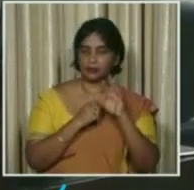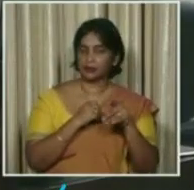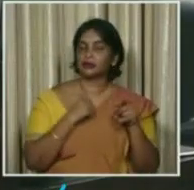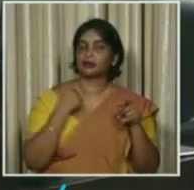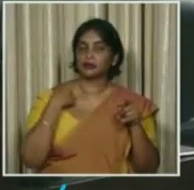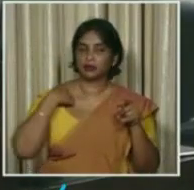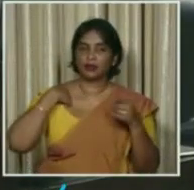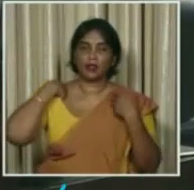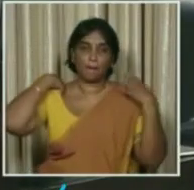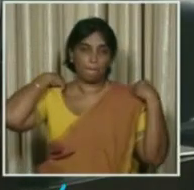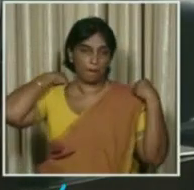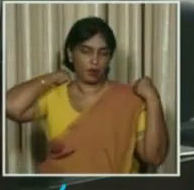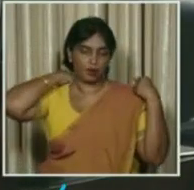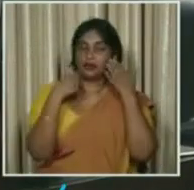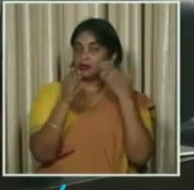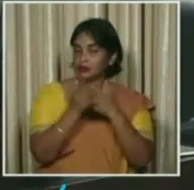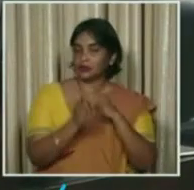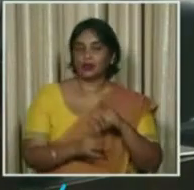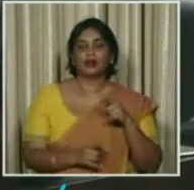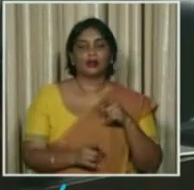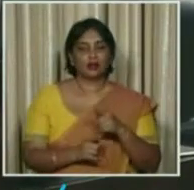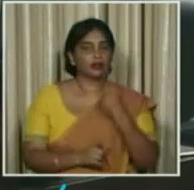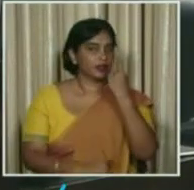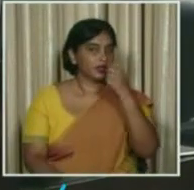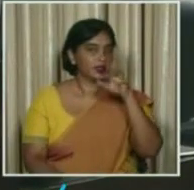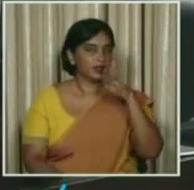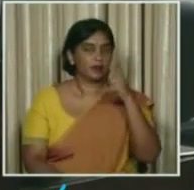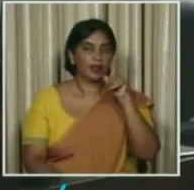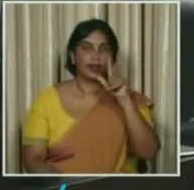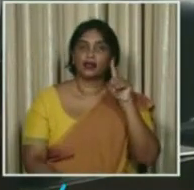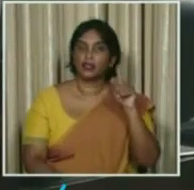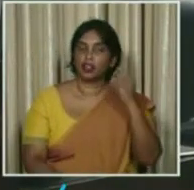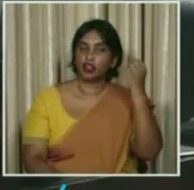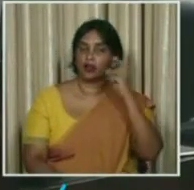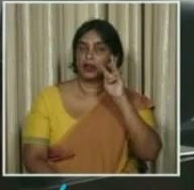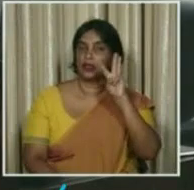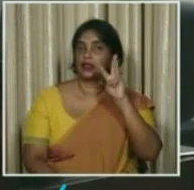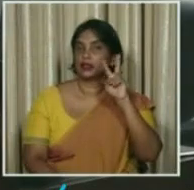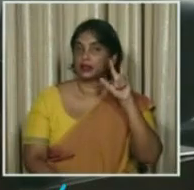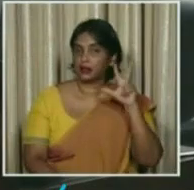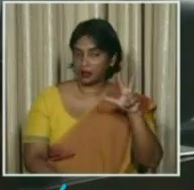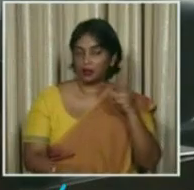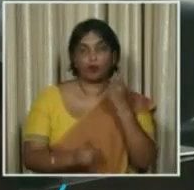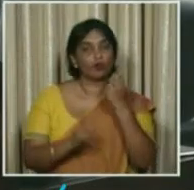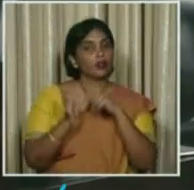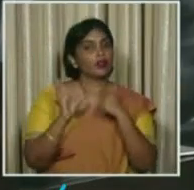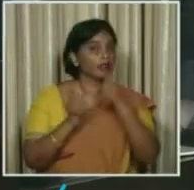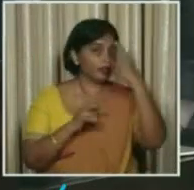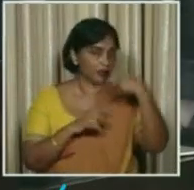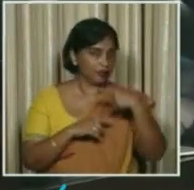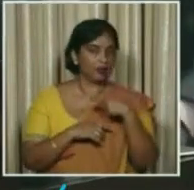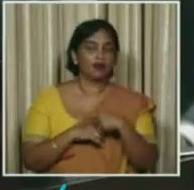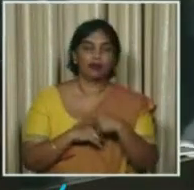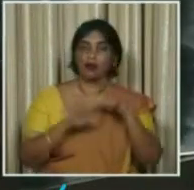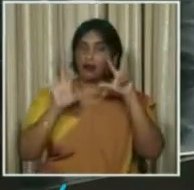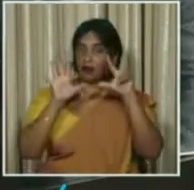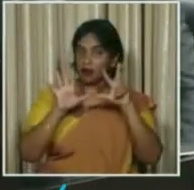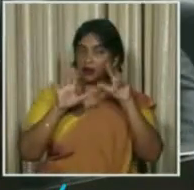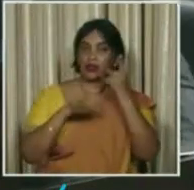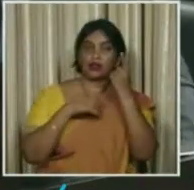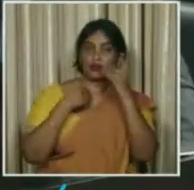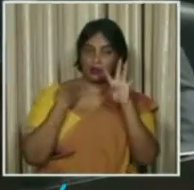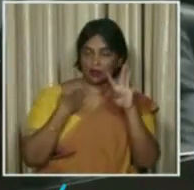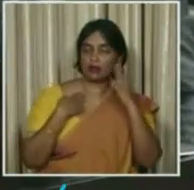සඳහා පහසුකම් සැලැස්වීම සඳහාද 1971 අංක 38 දරන මුදල් පනතේ දෙවන කොටසේ 8 වන හා 14